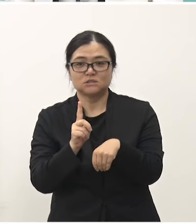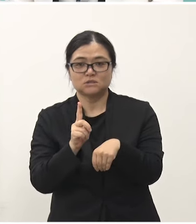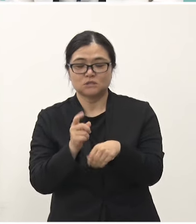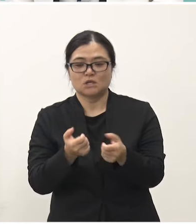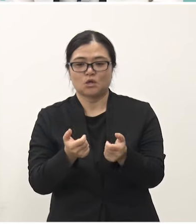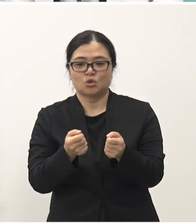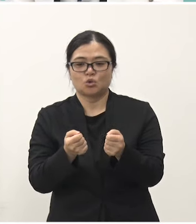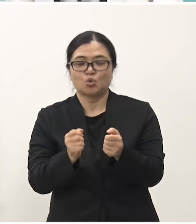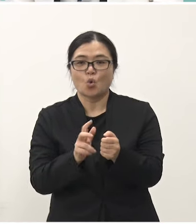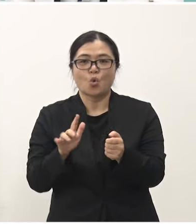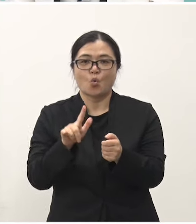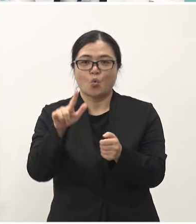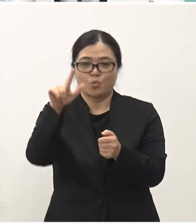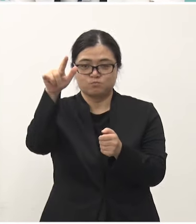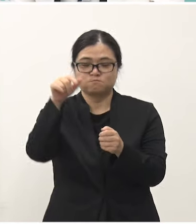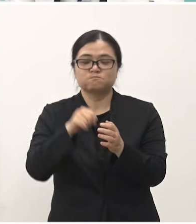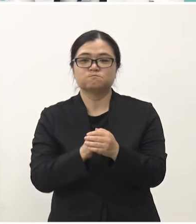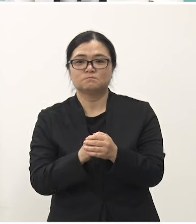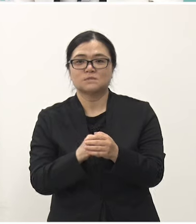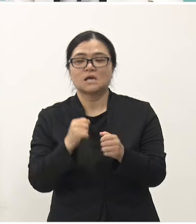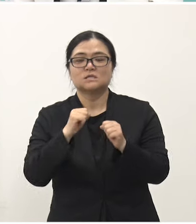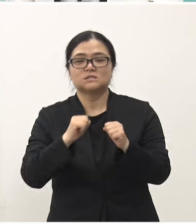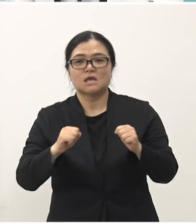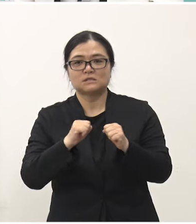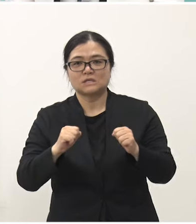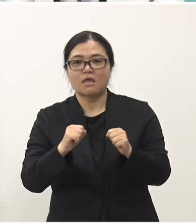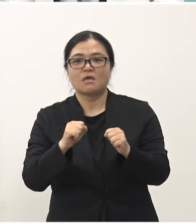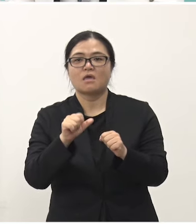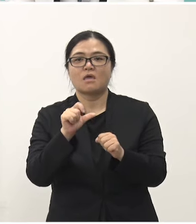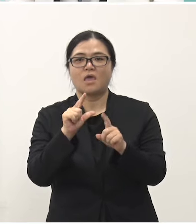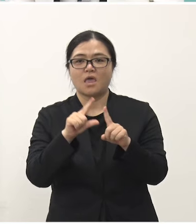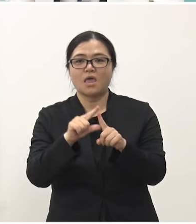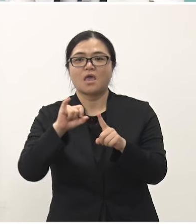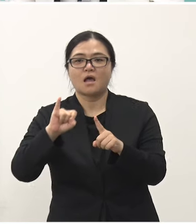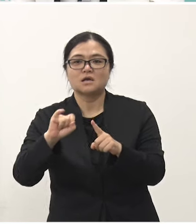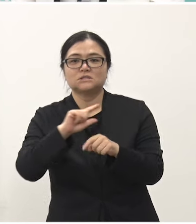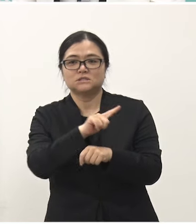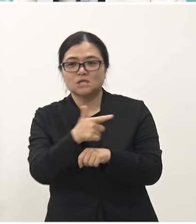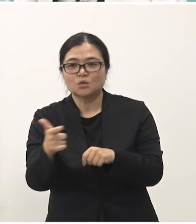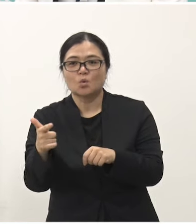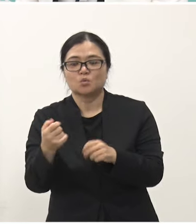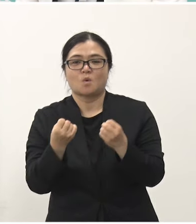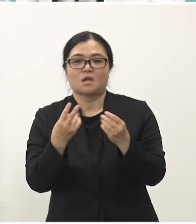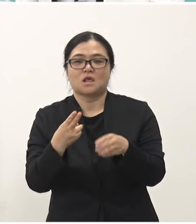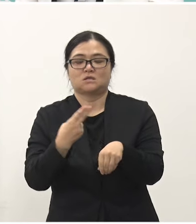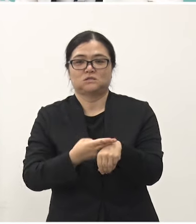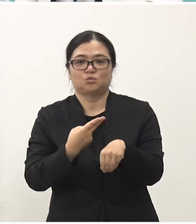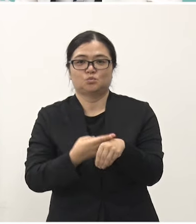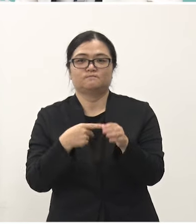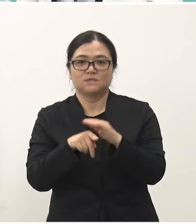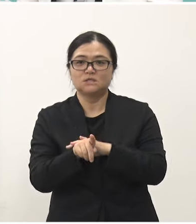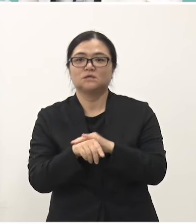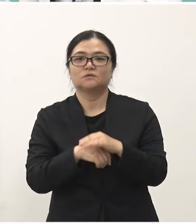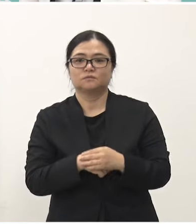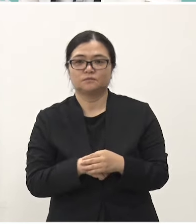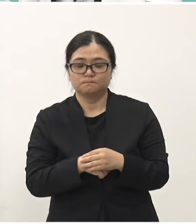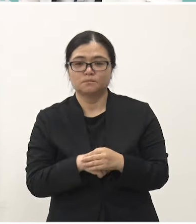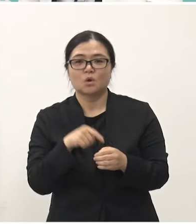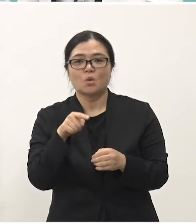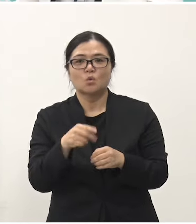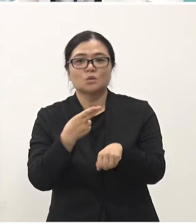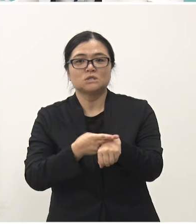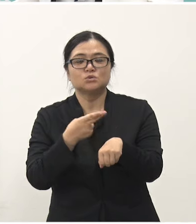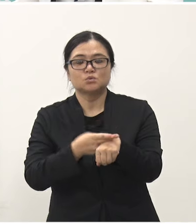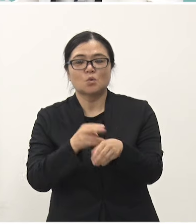示すようなドローンやメタバース生成AIなどまだ区が本格導入していない新しい技術のことを言い